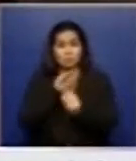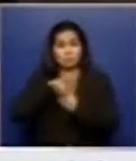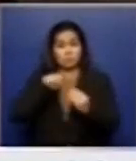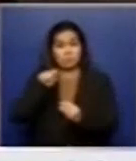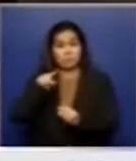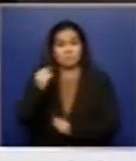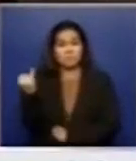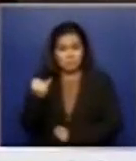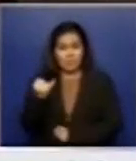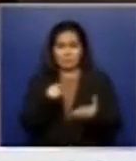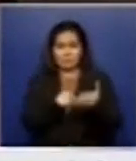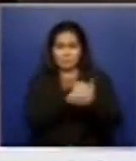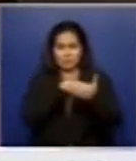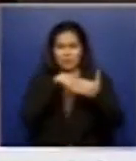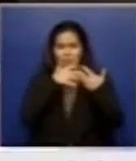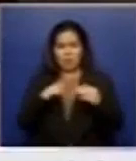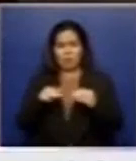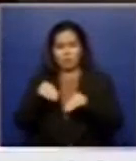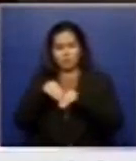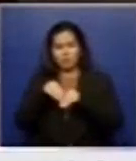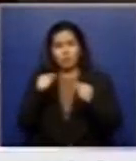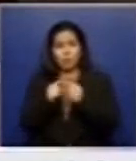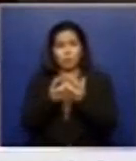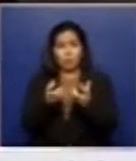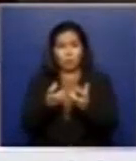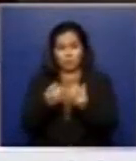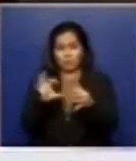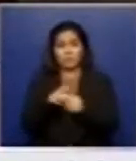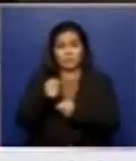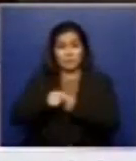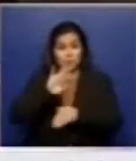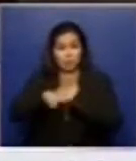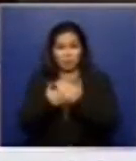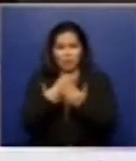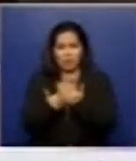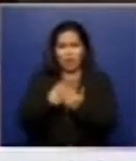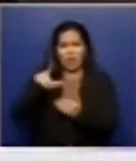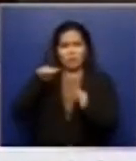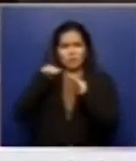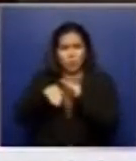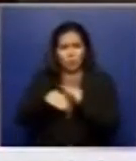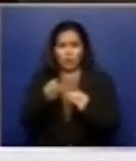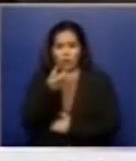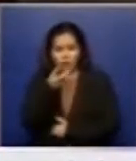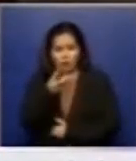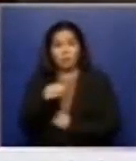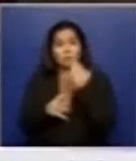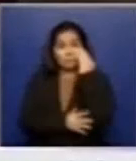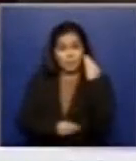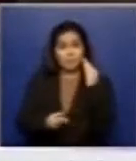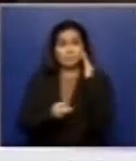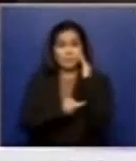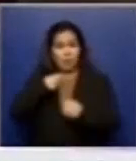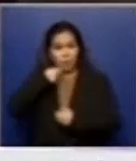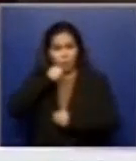ผ่านมาแล้วนะครับพืชเกษตรทุกตัวราคาตกไม่ว่าข้าวไม่ว่ามันไม่ว่ายางไม่ว่